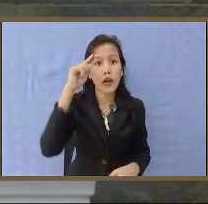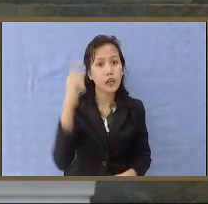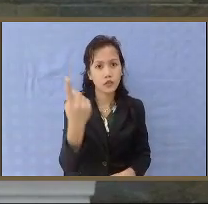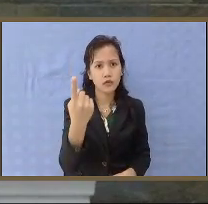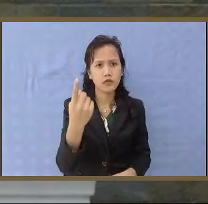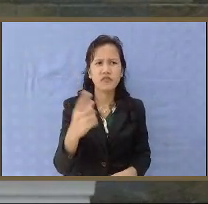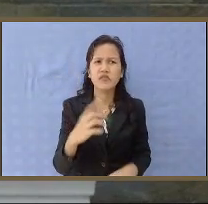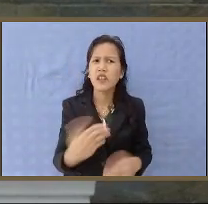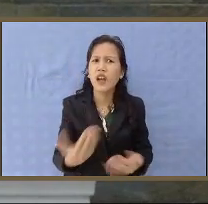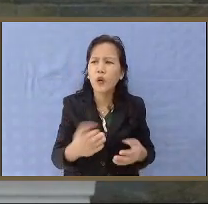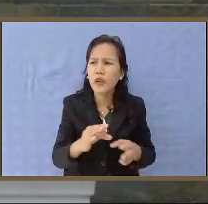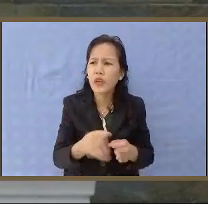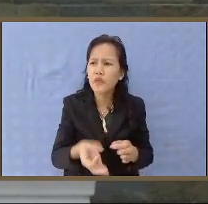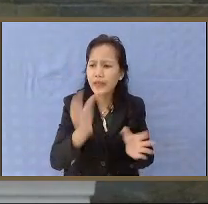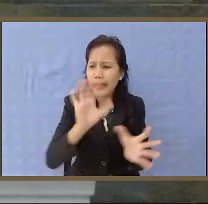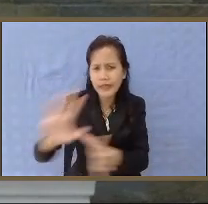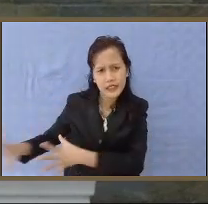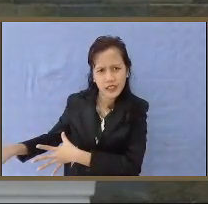our family?